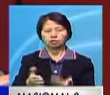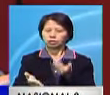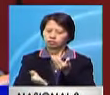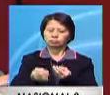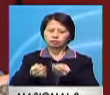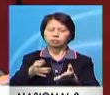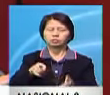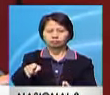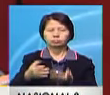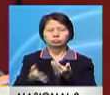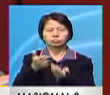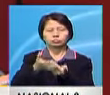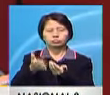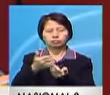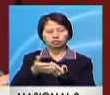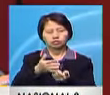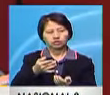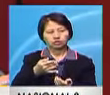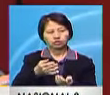memudahkan